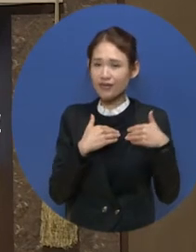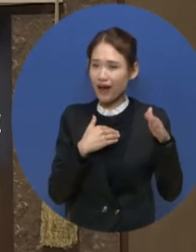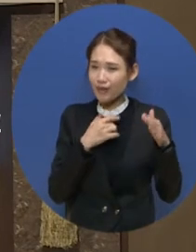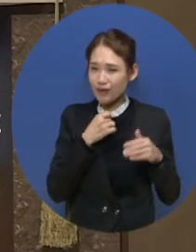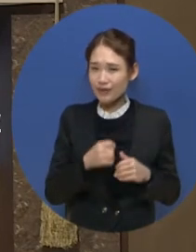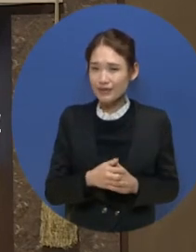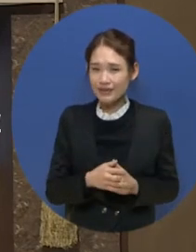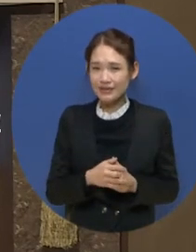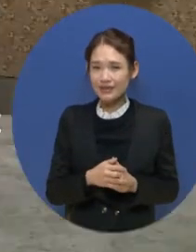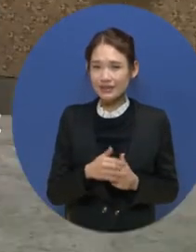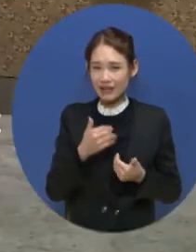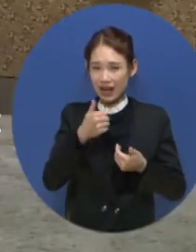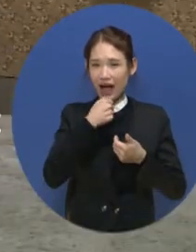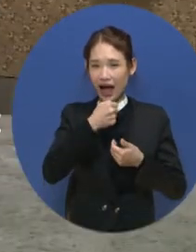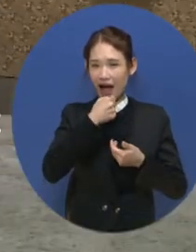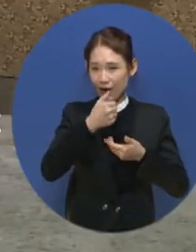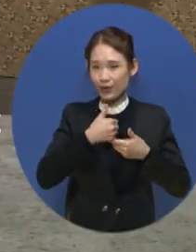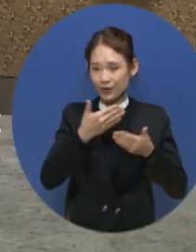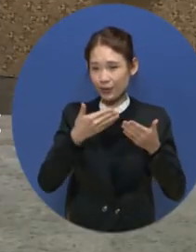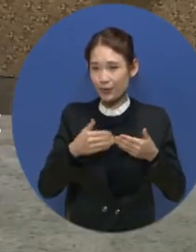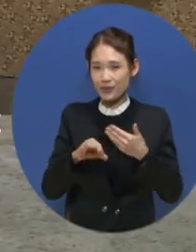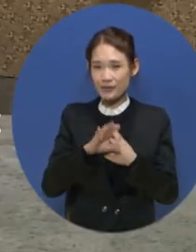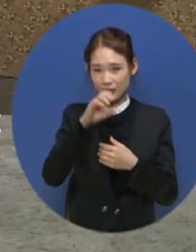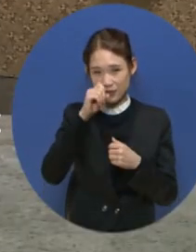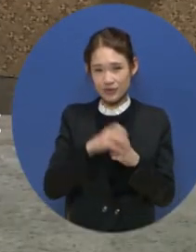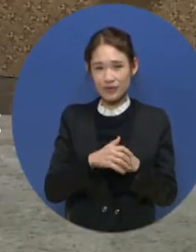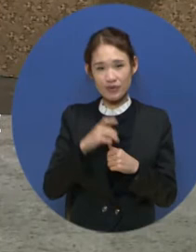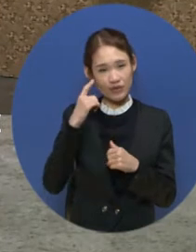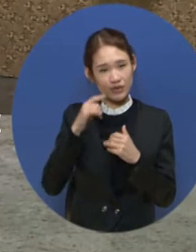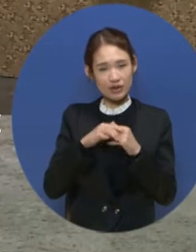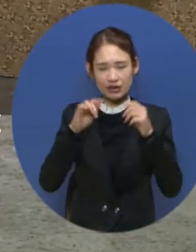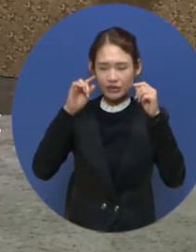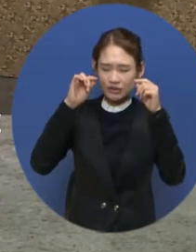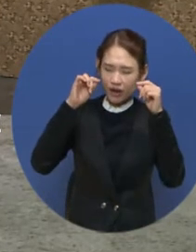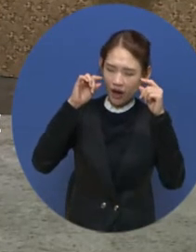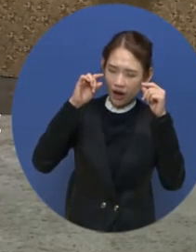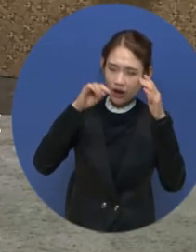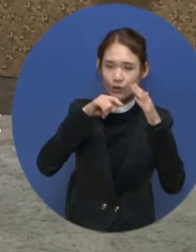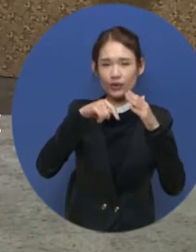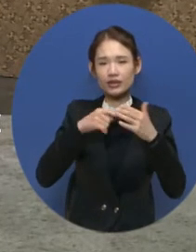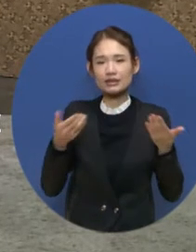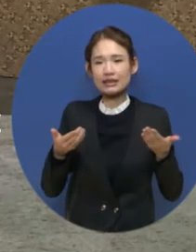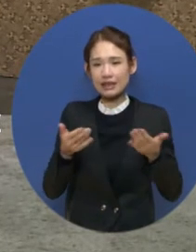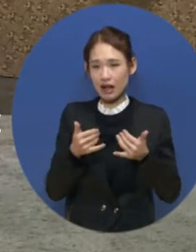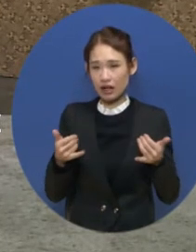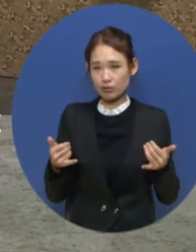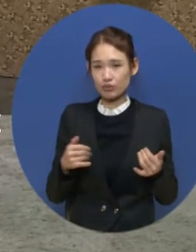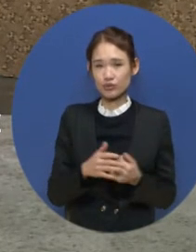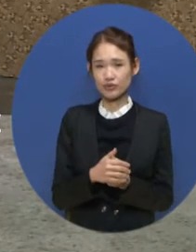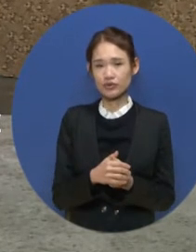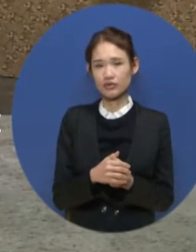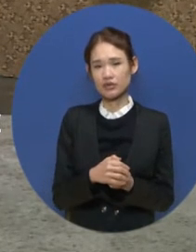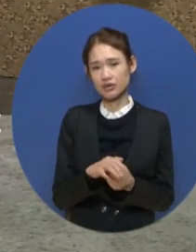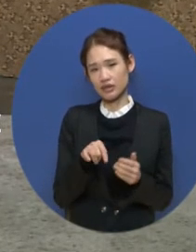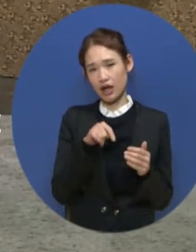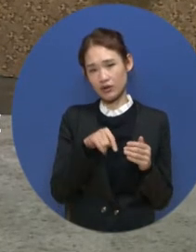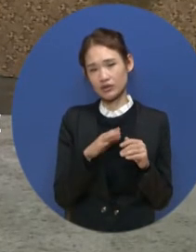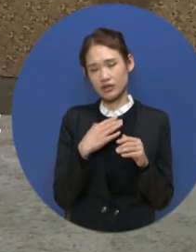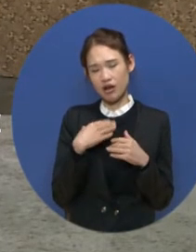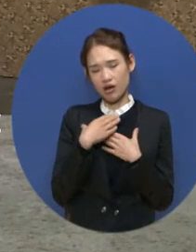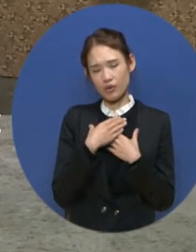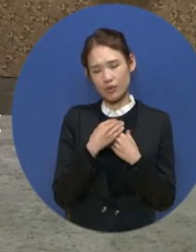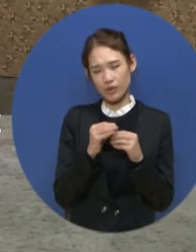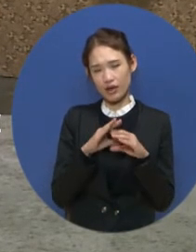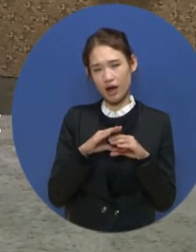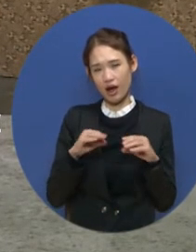닦아내어 손님이 오시면 왔었습니다 그렇게 왜냐하면 이제 그런 긴장감 속에서 일하시는 분들은 그게 거기서 이완을 할 필요가